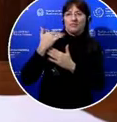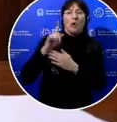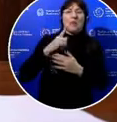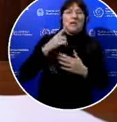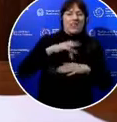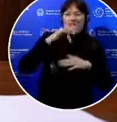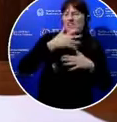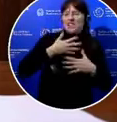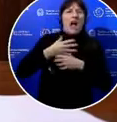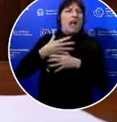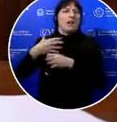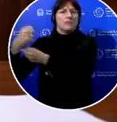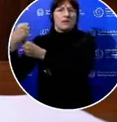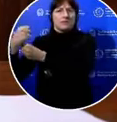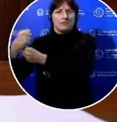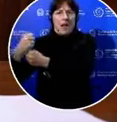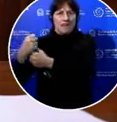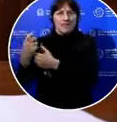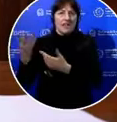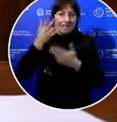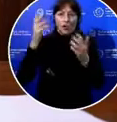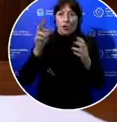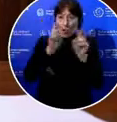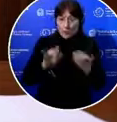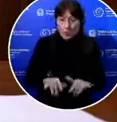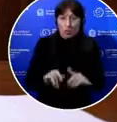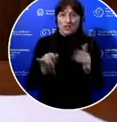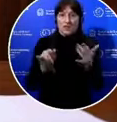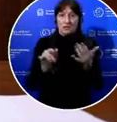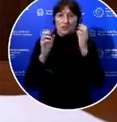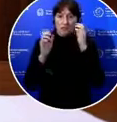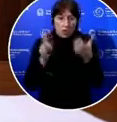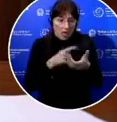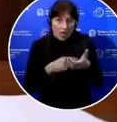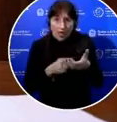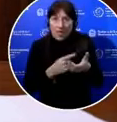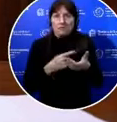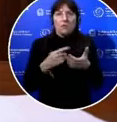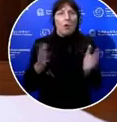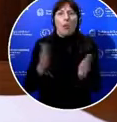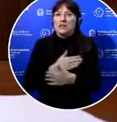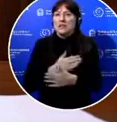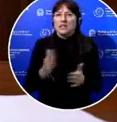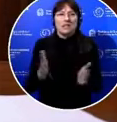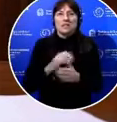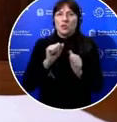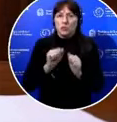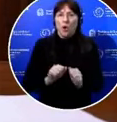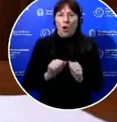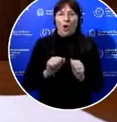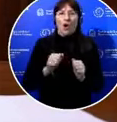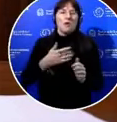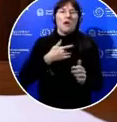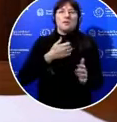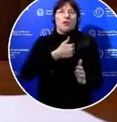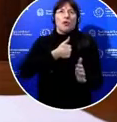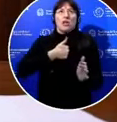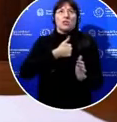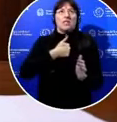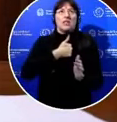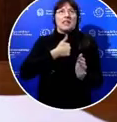proprie fragilità. Il computer, il telefonino, ormai qualsiasi cosa che rompa